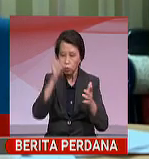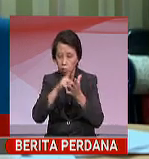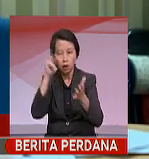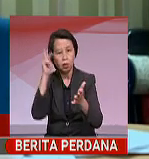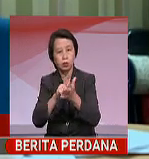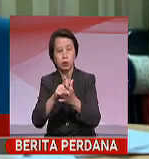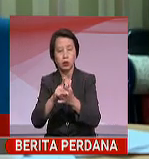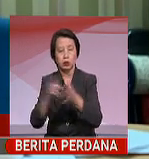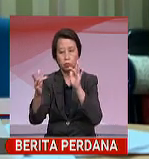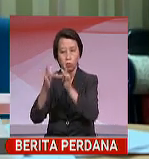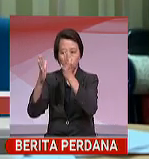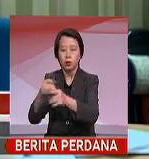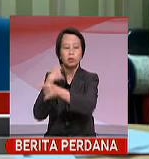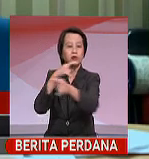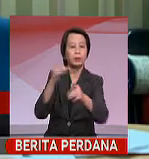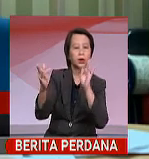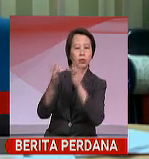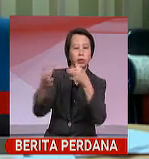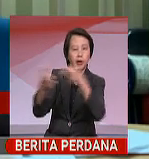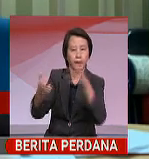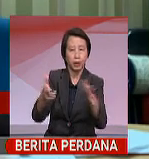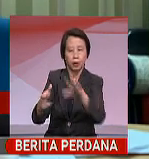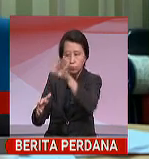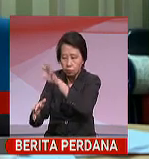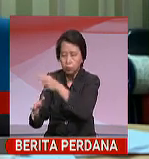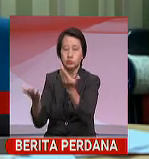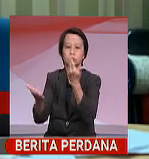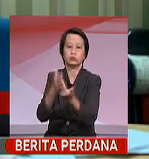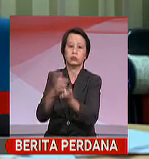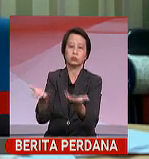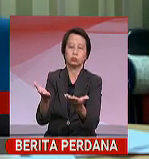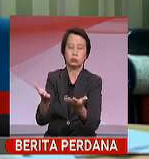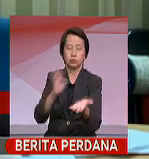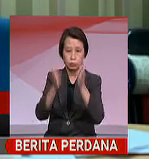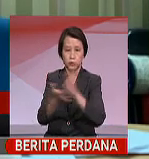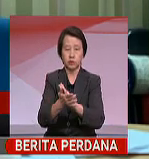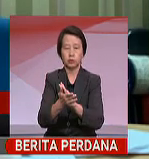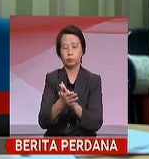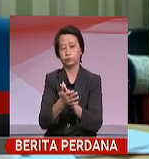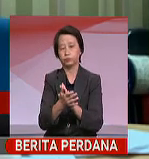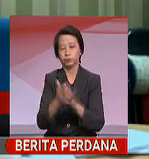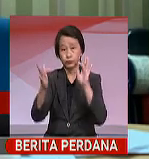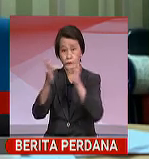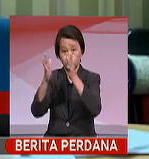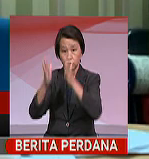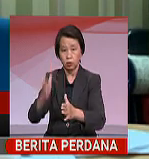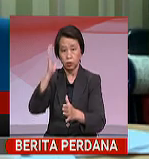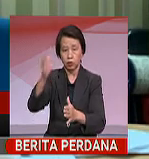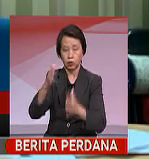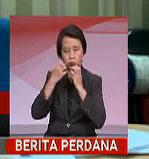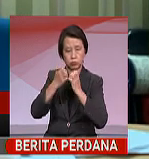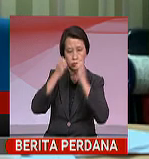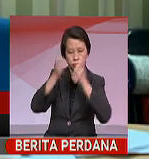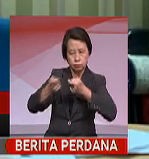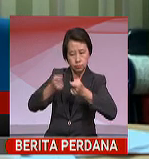pasti siapakah kontak rapat kepada kes indeks tersebut. Jadi kontak tracing akan lebih efisien